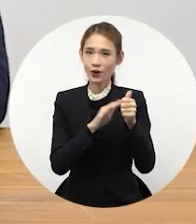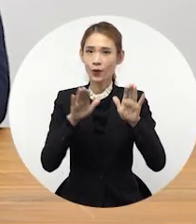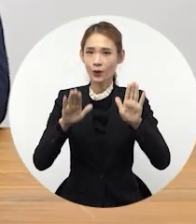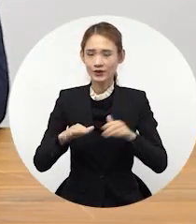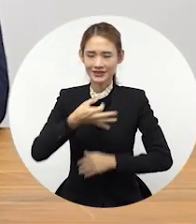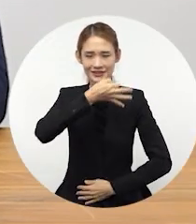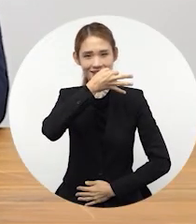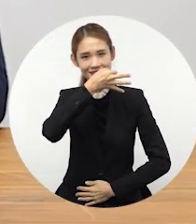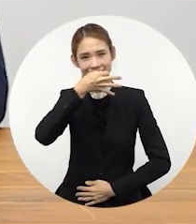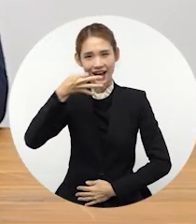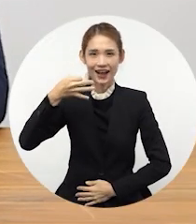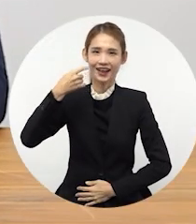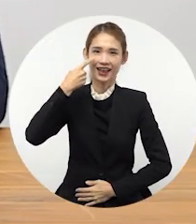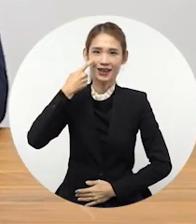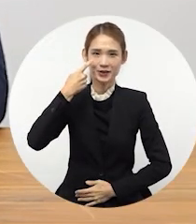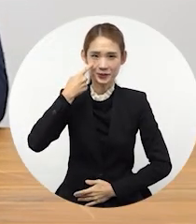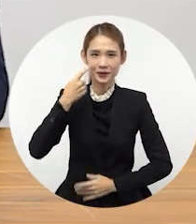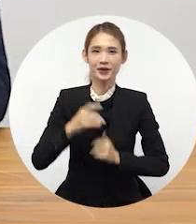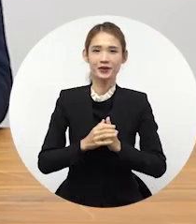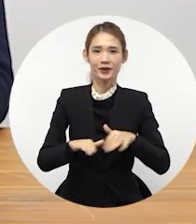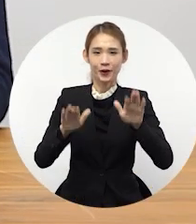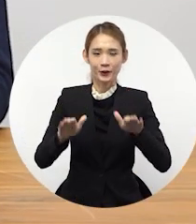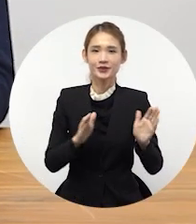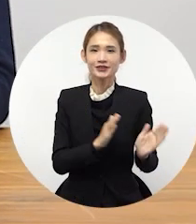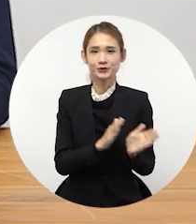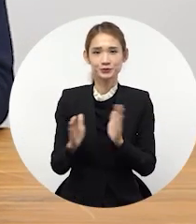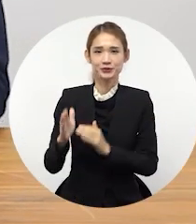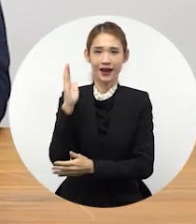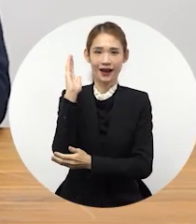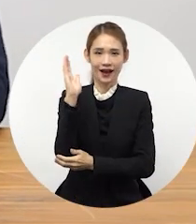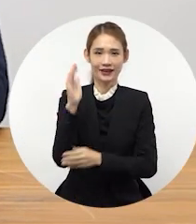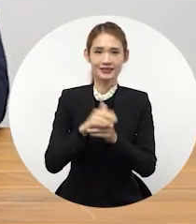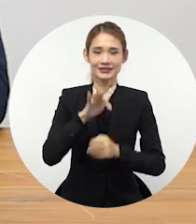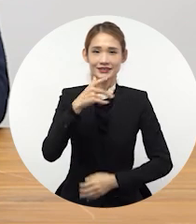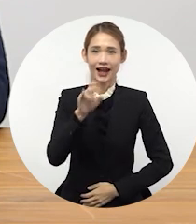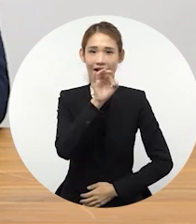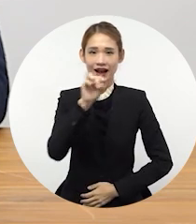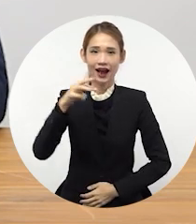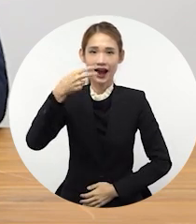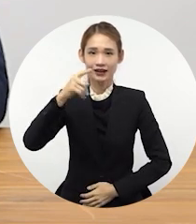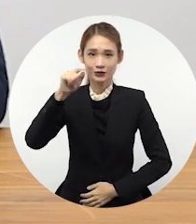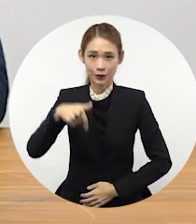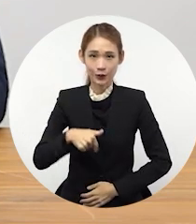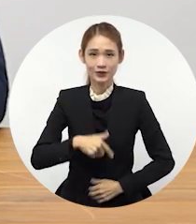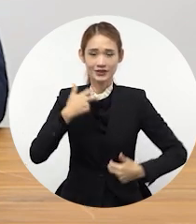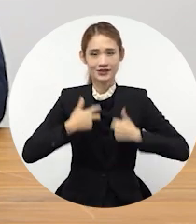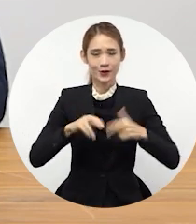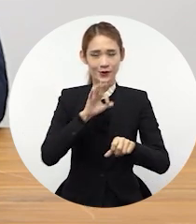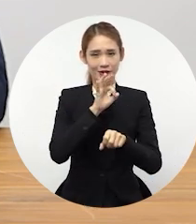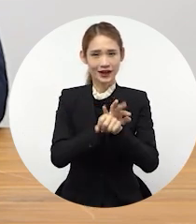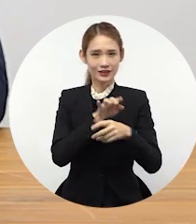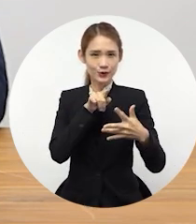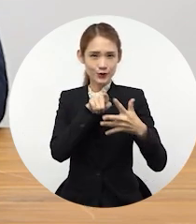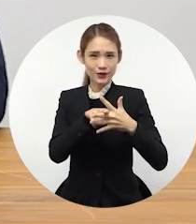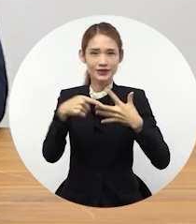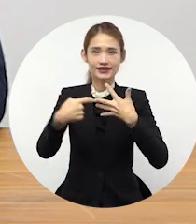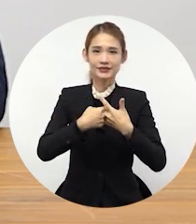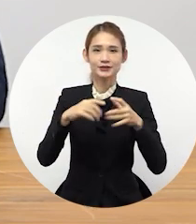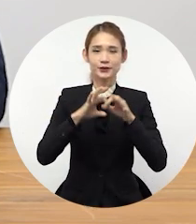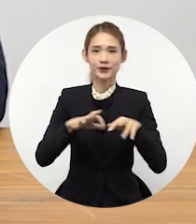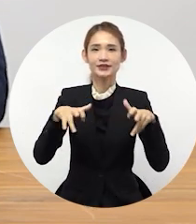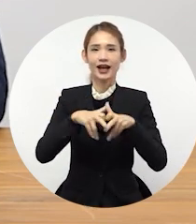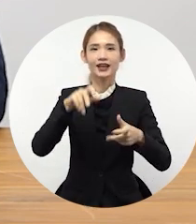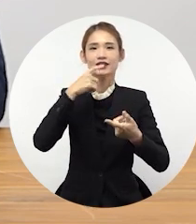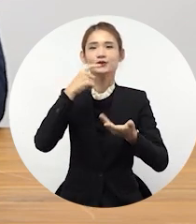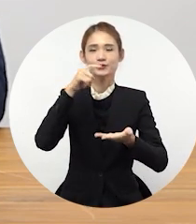네, 현학씨. 네. 오늘 우리 신나게 오늘 해봐야 되는데, 오늘 저희가 준비한 시간 장알톡쇼는 즐겁고 간단한 어떤 퀴즈로 통해서